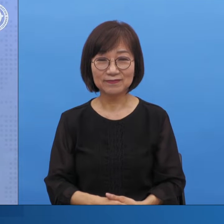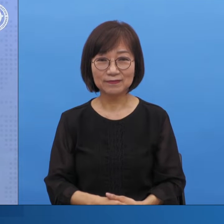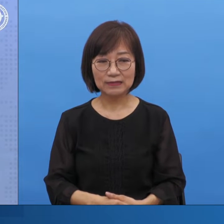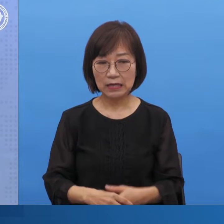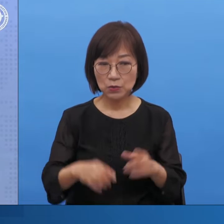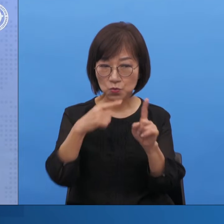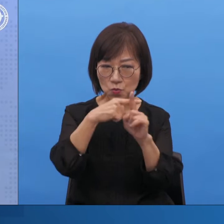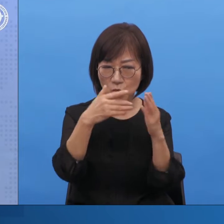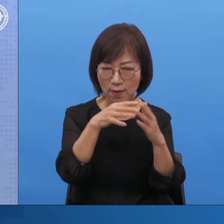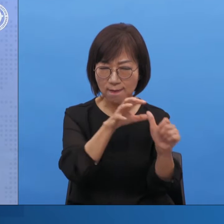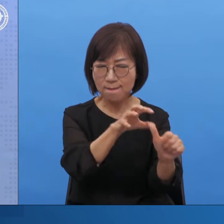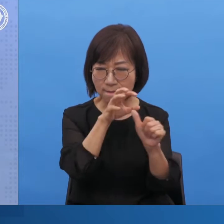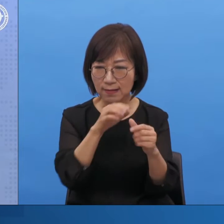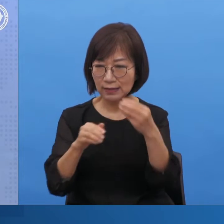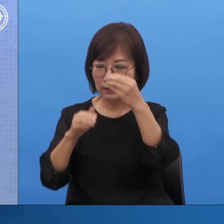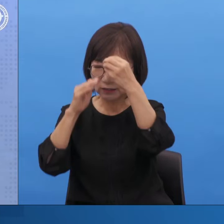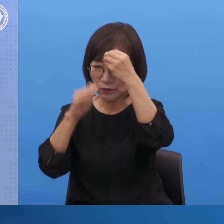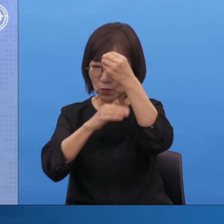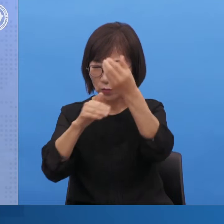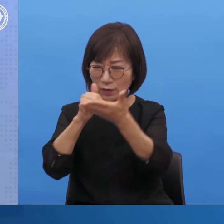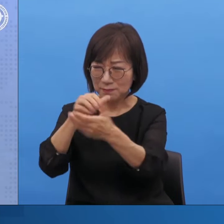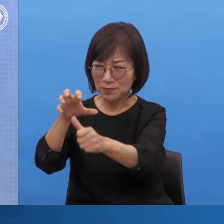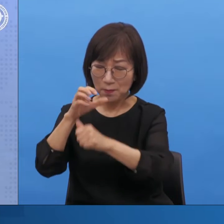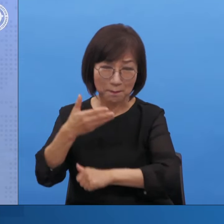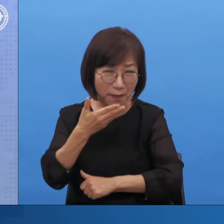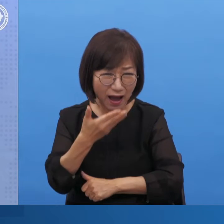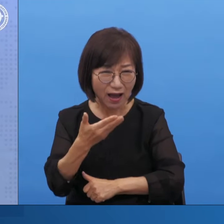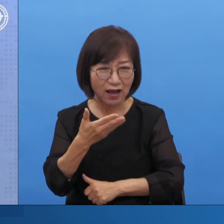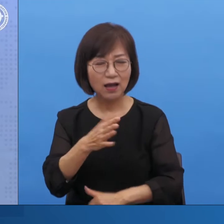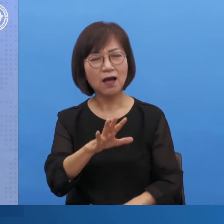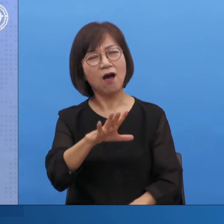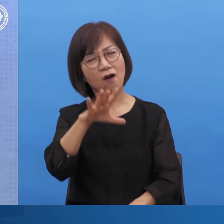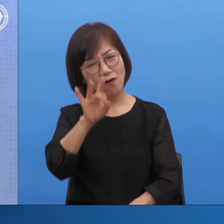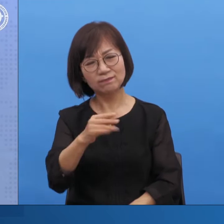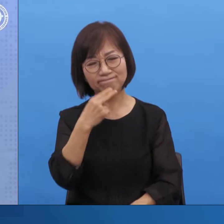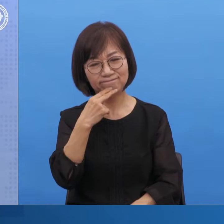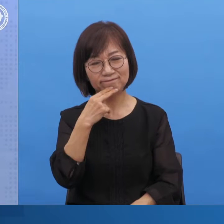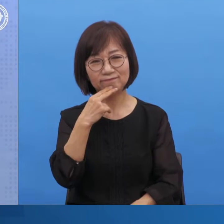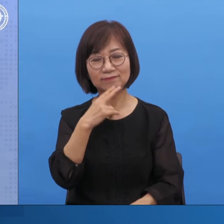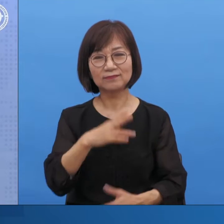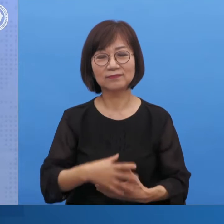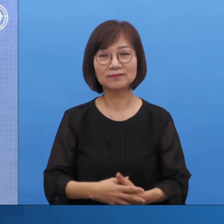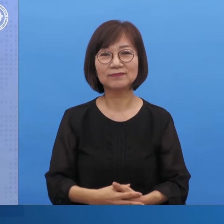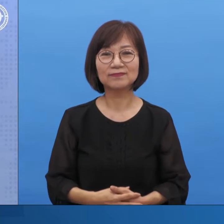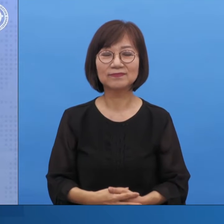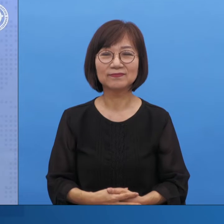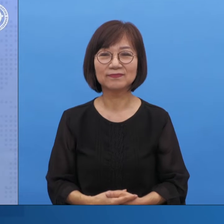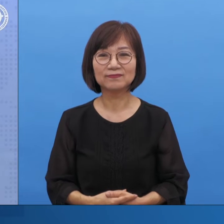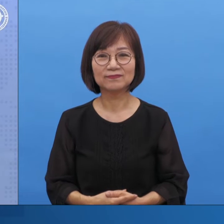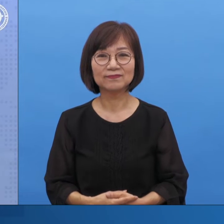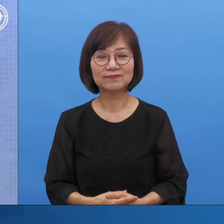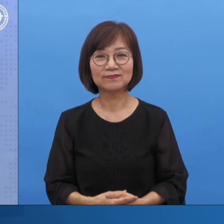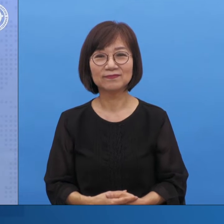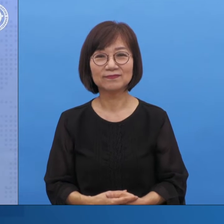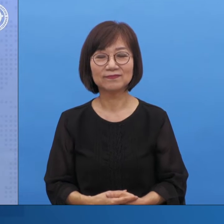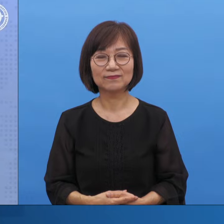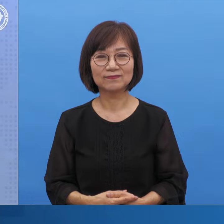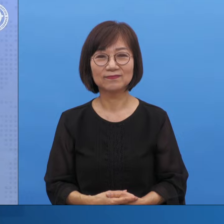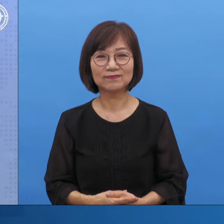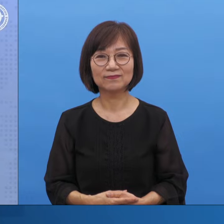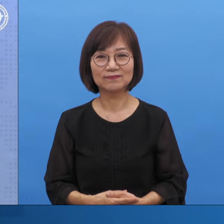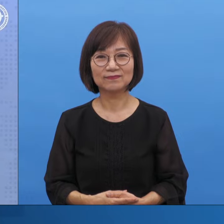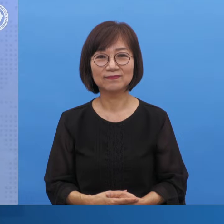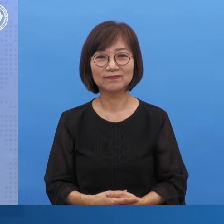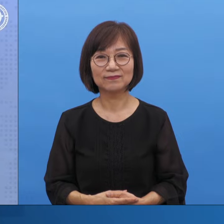이용하고 교인들을 이용하겠습니까? 그거는 절대 불가능한 얘기예요. How can they 그렇죠. go and utilize the church or utilize the church members? That's something that's impossible to do if you're like